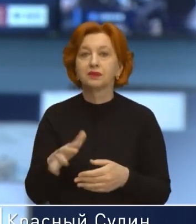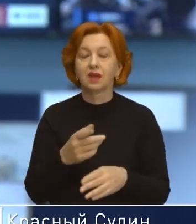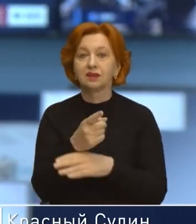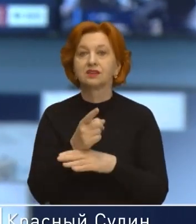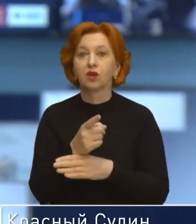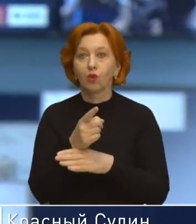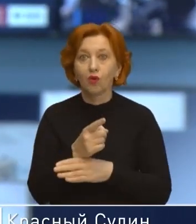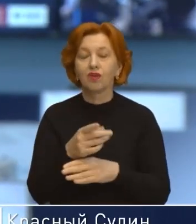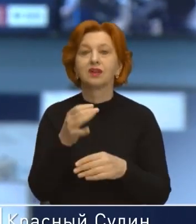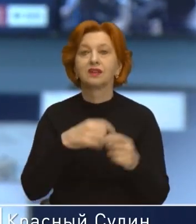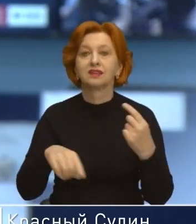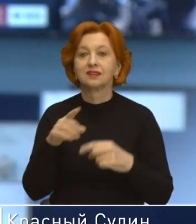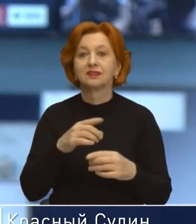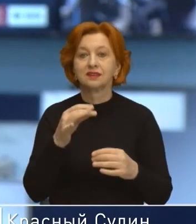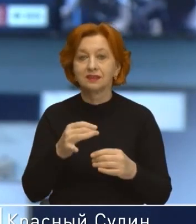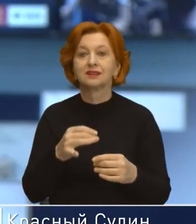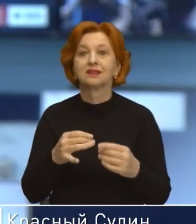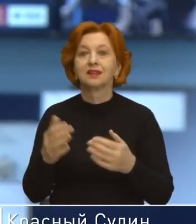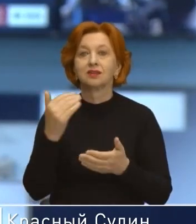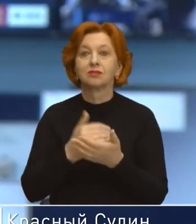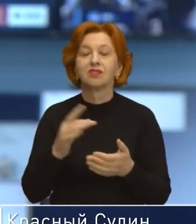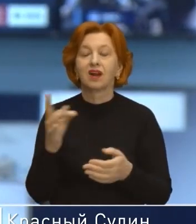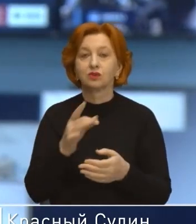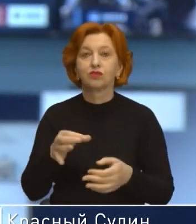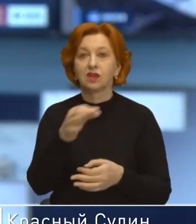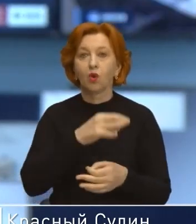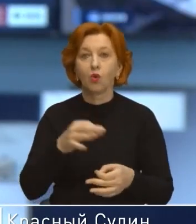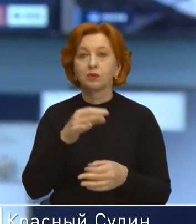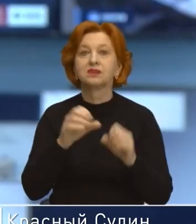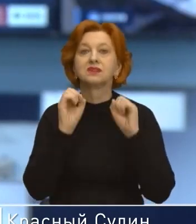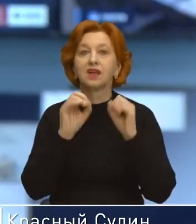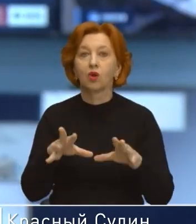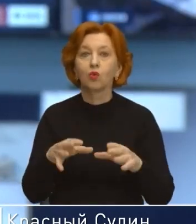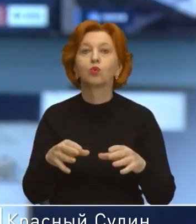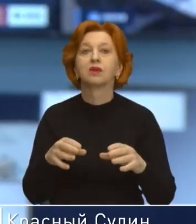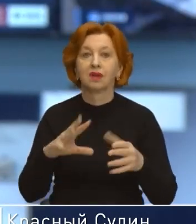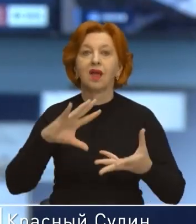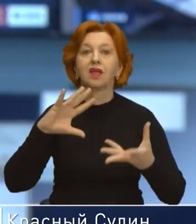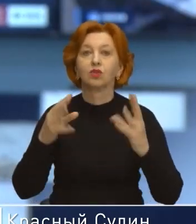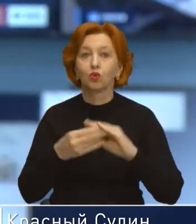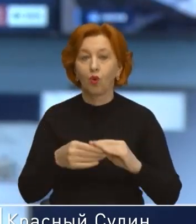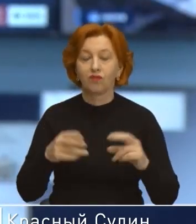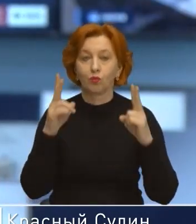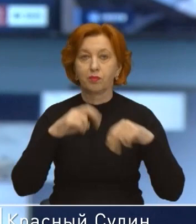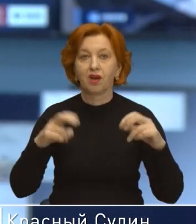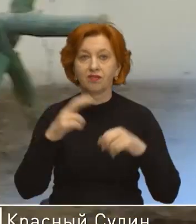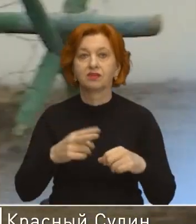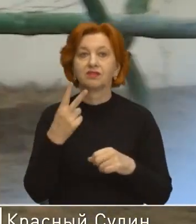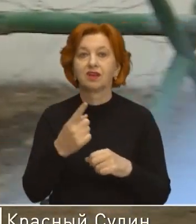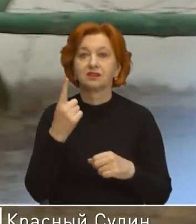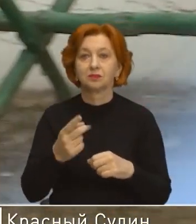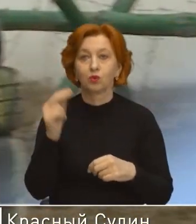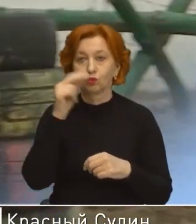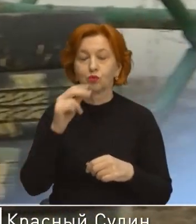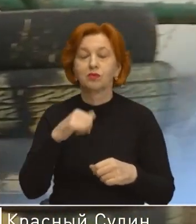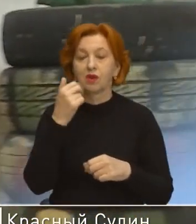дивизии, части и подразделения, которые дислоцированы на территории Ростовской области, сдают итоговую проверку за 2021 учебный год. Об